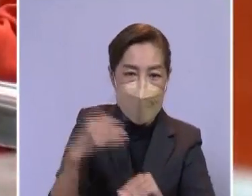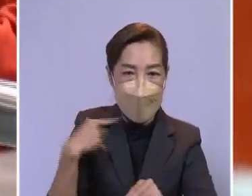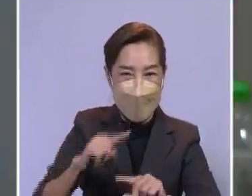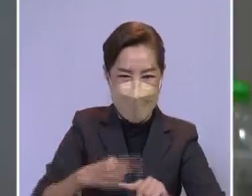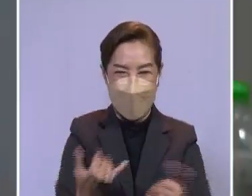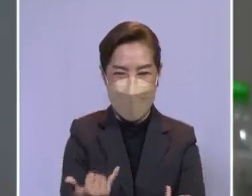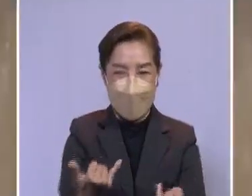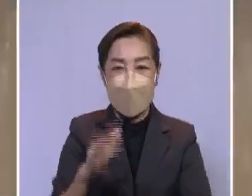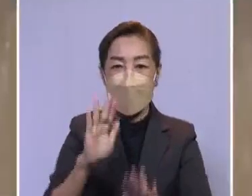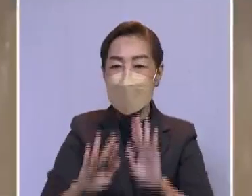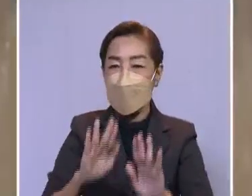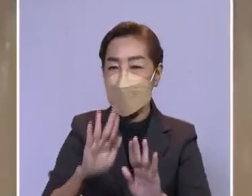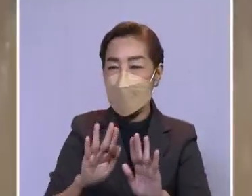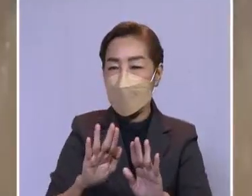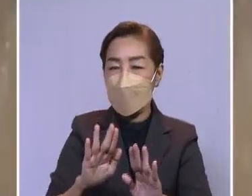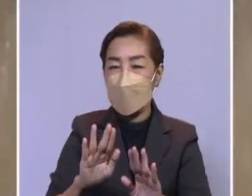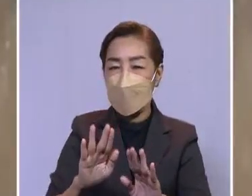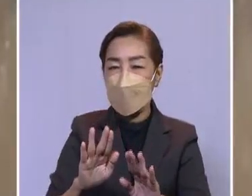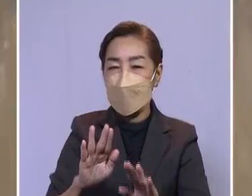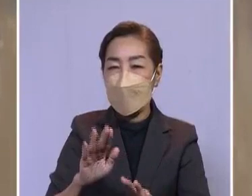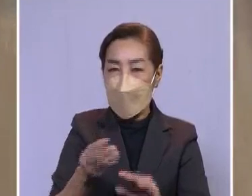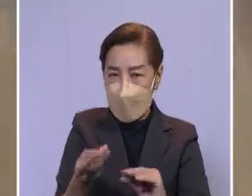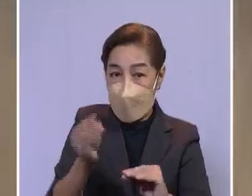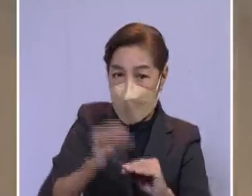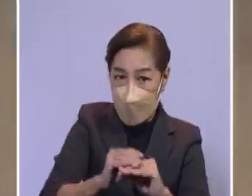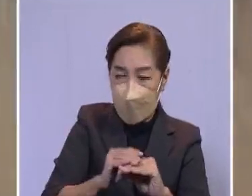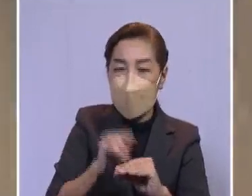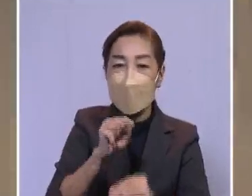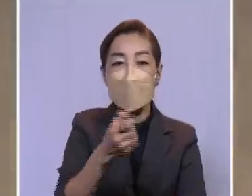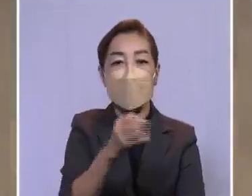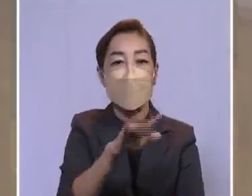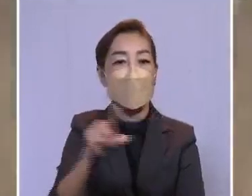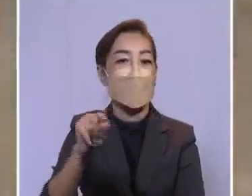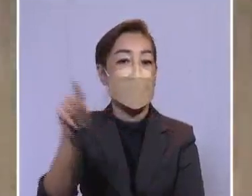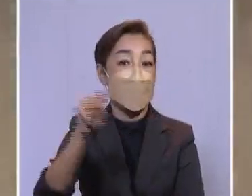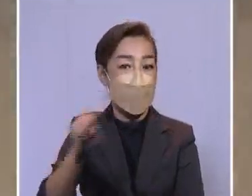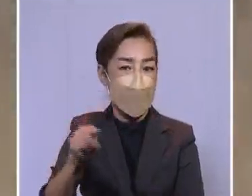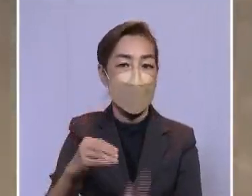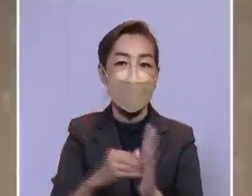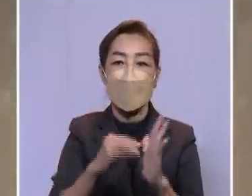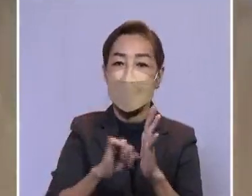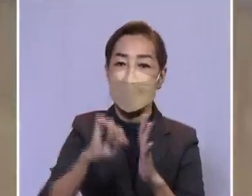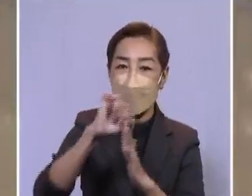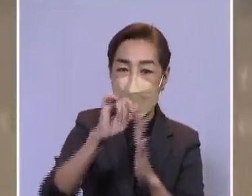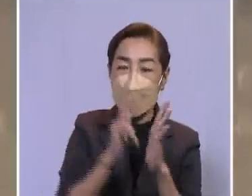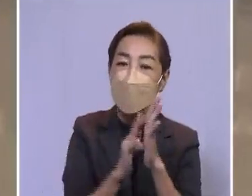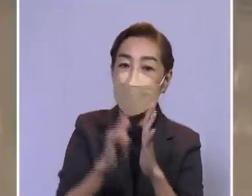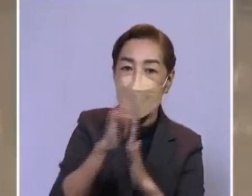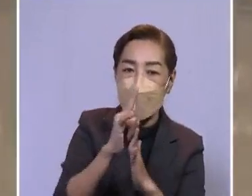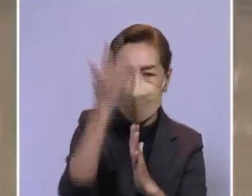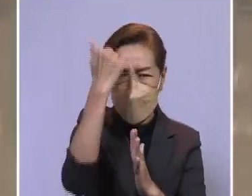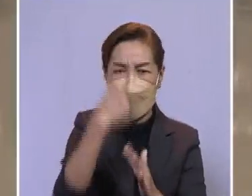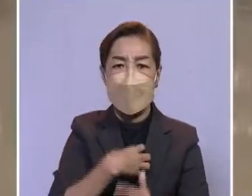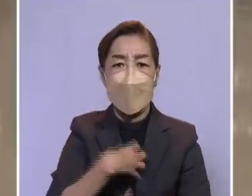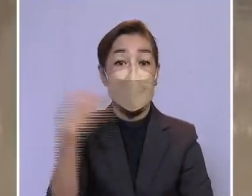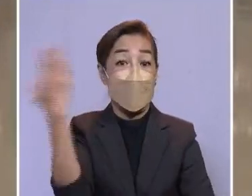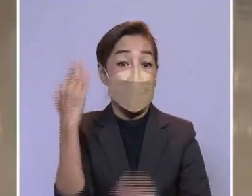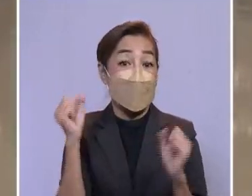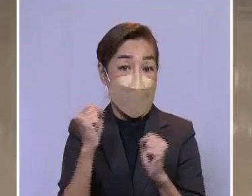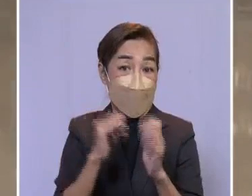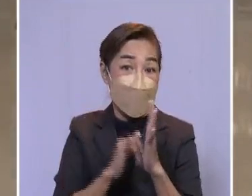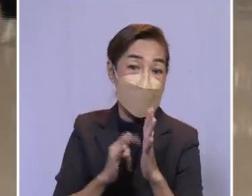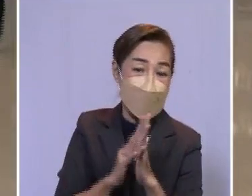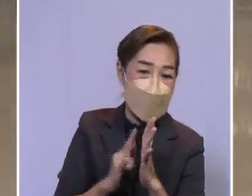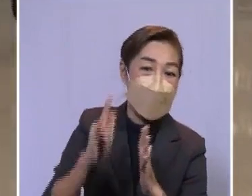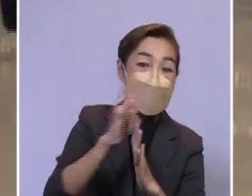นี้อีกประมาณ 15-20%เส้นทางยอดนิยมก็กรุงเทพฯ -เชียงใหม่หลายคนอยากไปสัมผัสอากาศเย็นใช่ไหมคะขึ้น